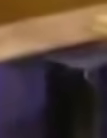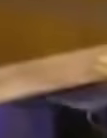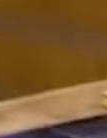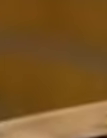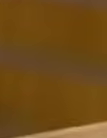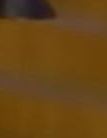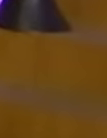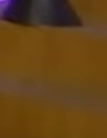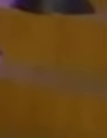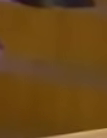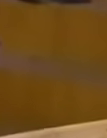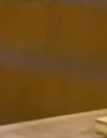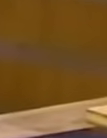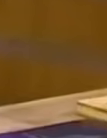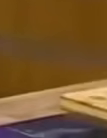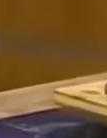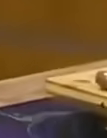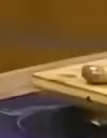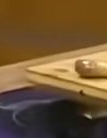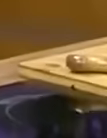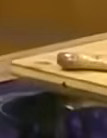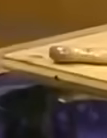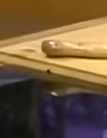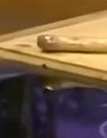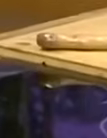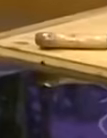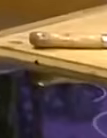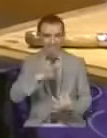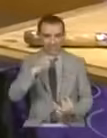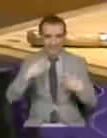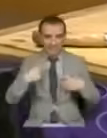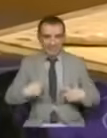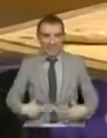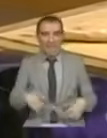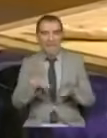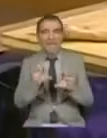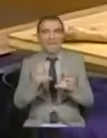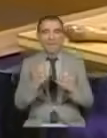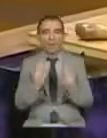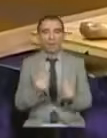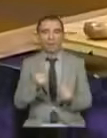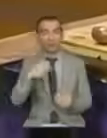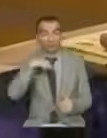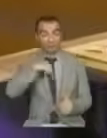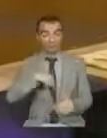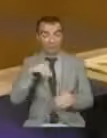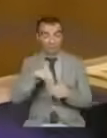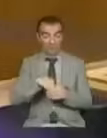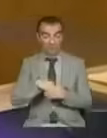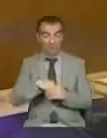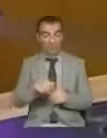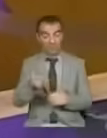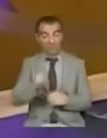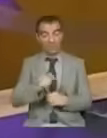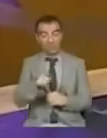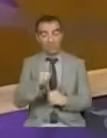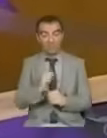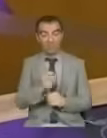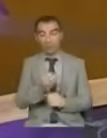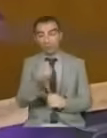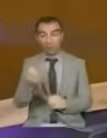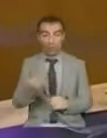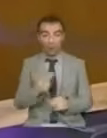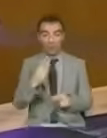içine geçiyor ve... İnsan bedenine kullanımda daha etkili oluyor. Yani sindirilmesinde, kullanılmasında. Çok